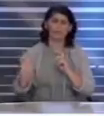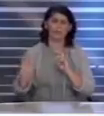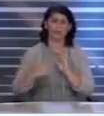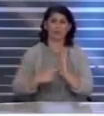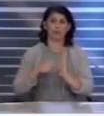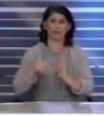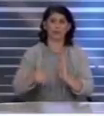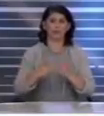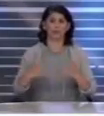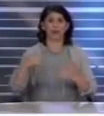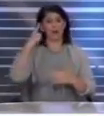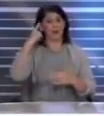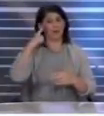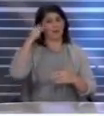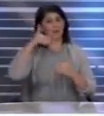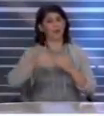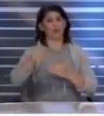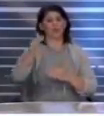αυτούς που έχουν μεγάλες ιδέες και φιλοδοξίες.